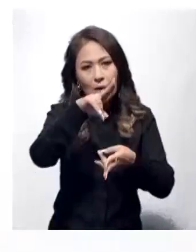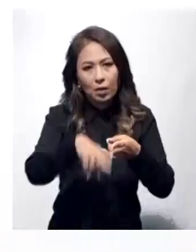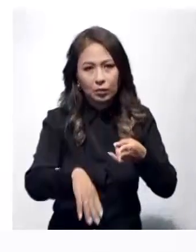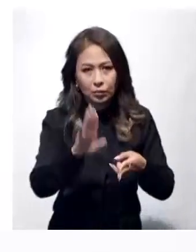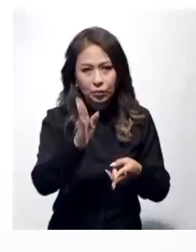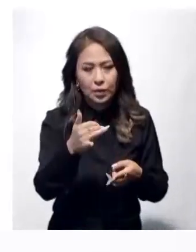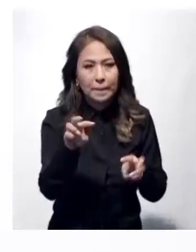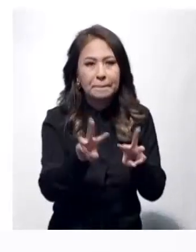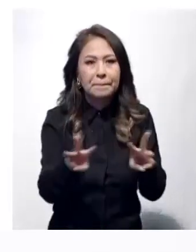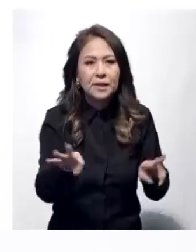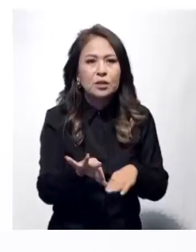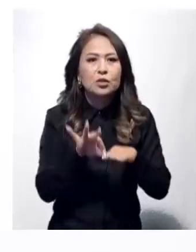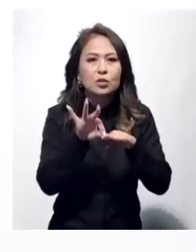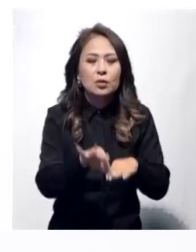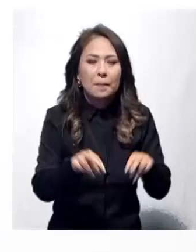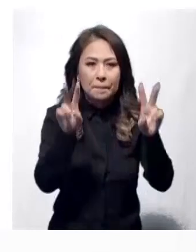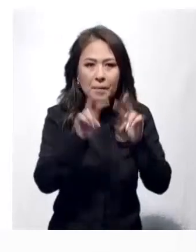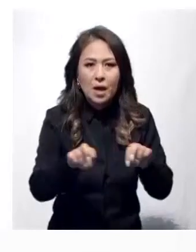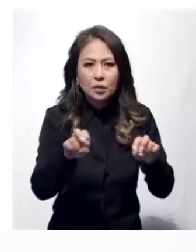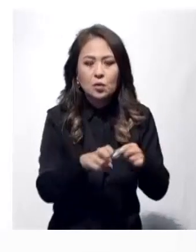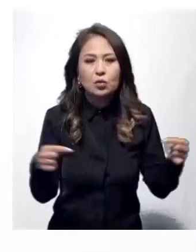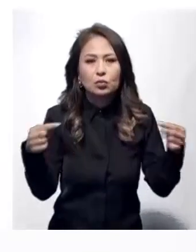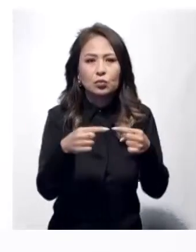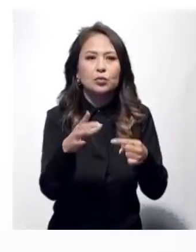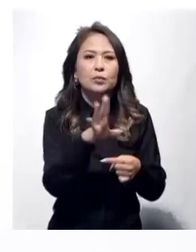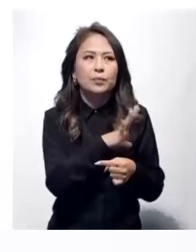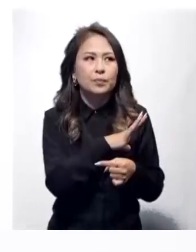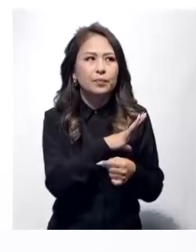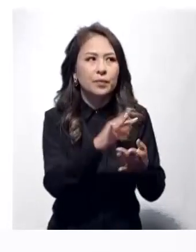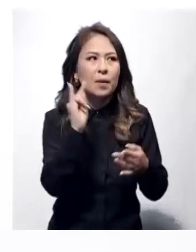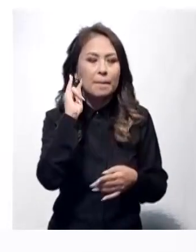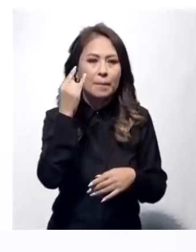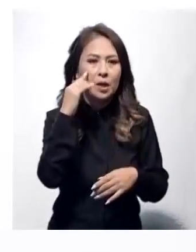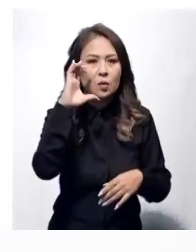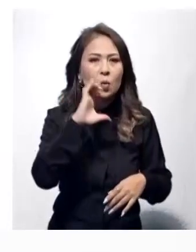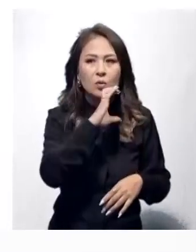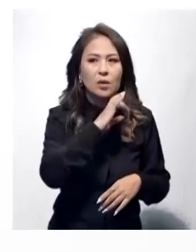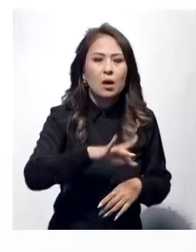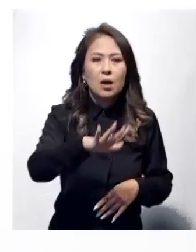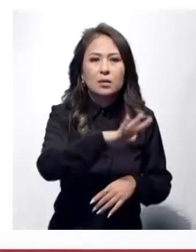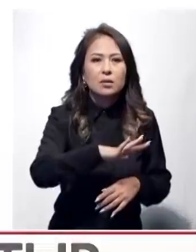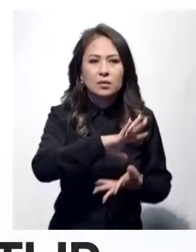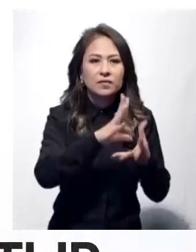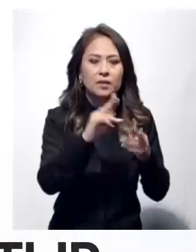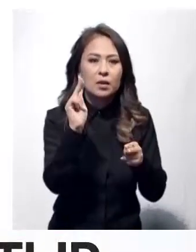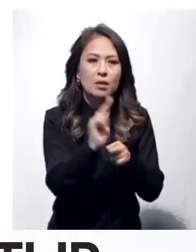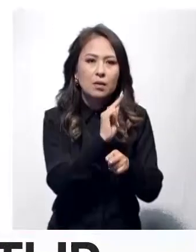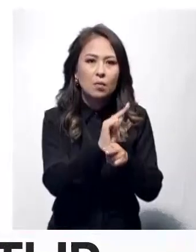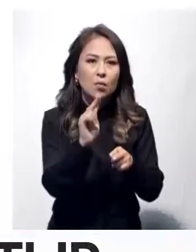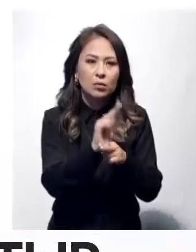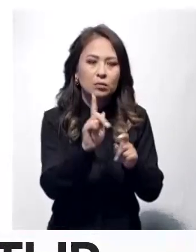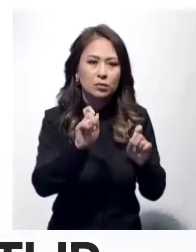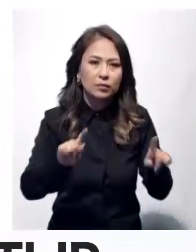Дегенмен министрліктің жүргізген мониторинг шеңберінде Ақмола, Павлодар және солтүстік Қазақстан облыстарында жөндеу мерзімінің